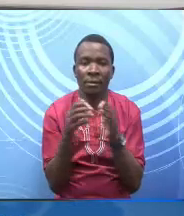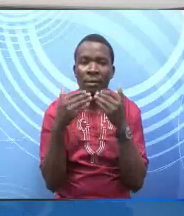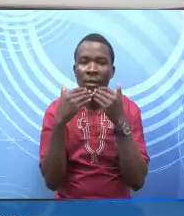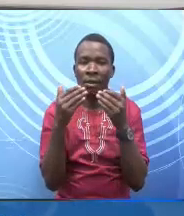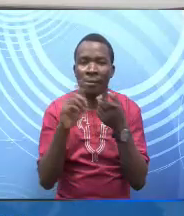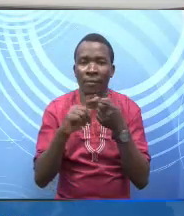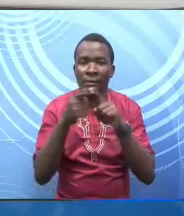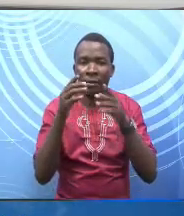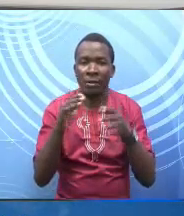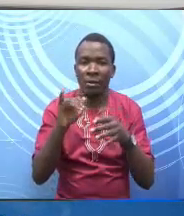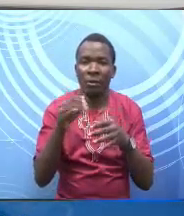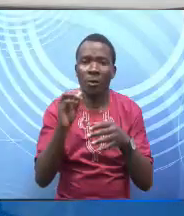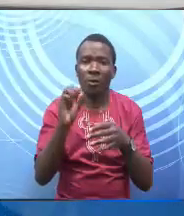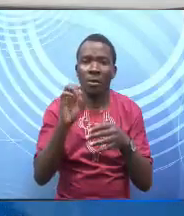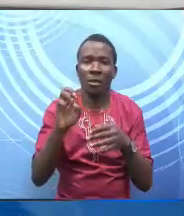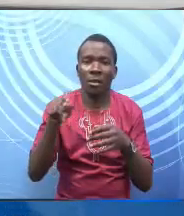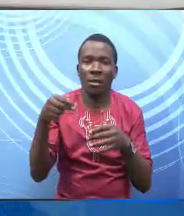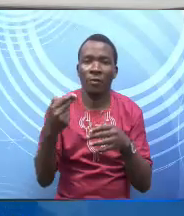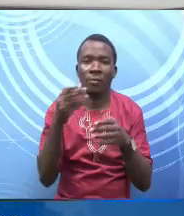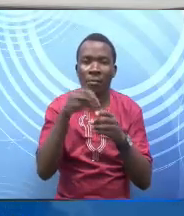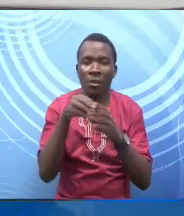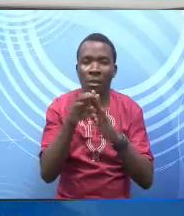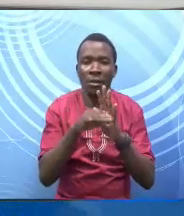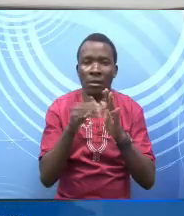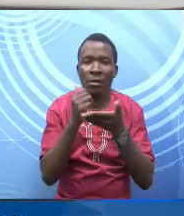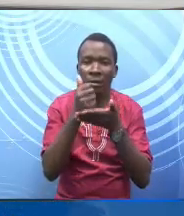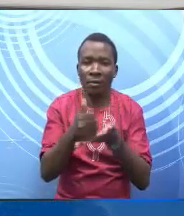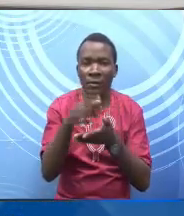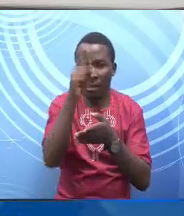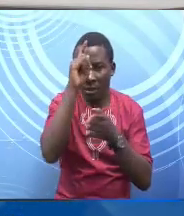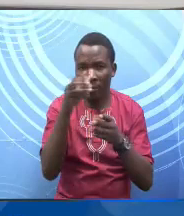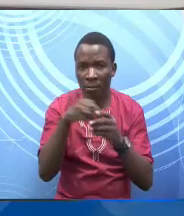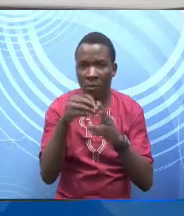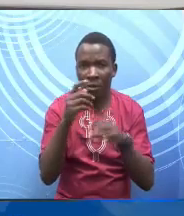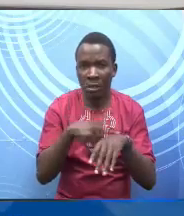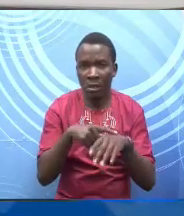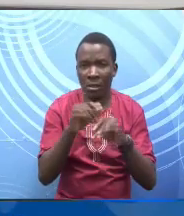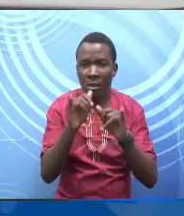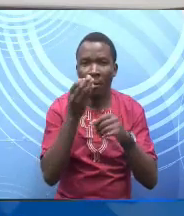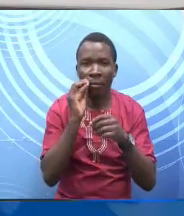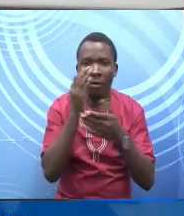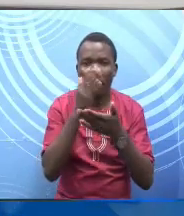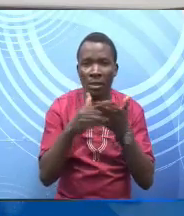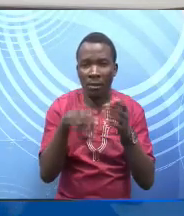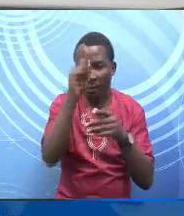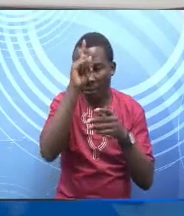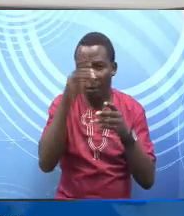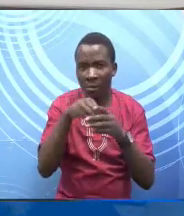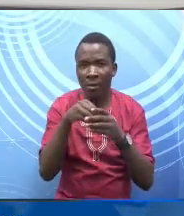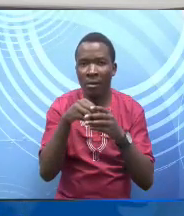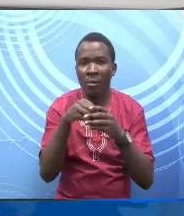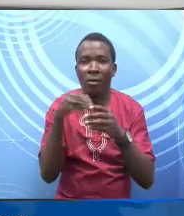Arakoze mugenzi wacu Joseph Nyonzi batuki muri gahunda yo gufasha abaturage muri iki gihe cyaguma mu rugo bamwe mu baturage batuye mu murenge wa Gisozi ni mu karere ka